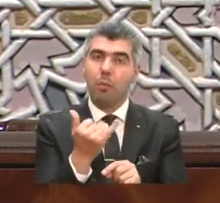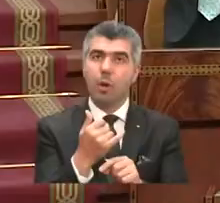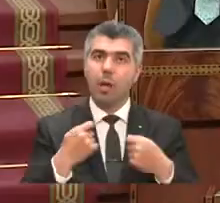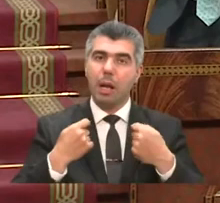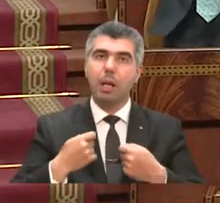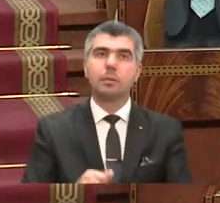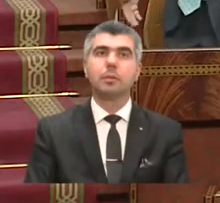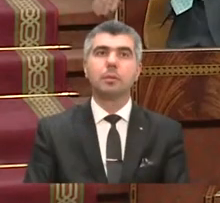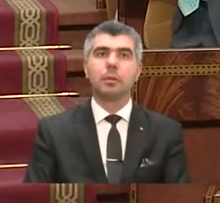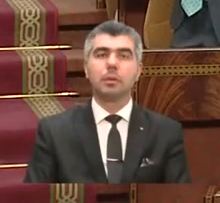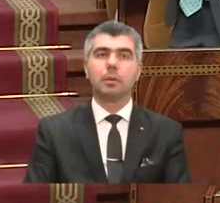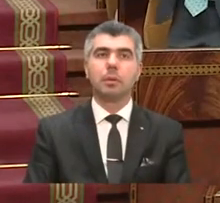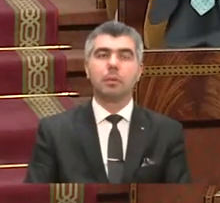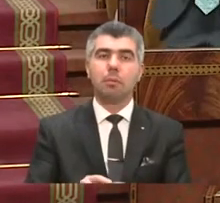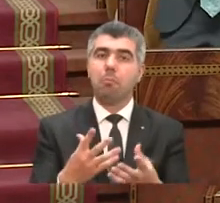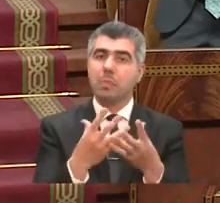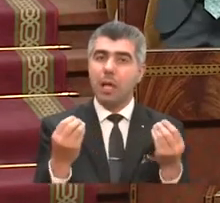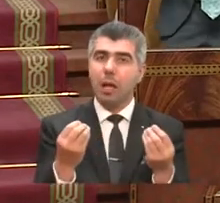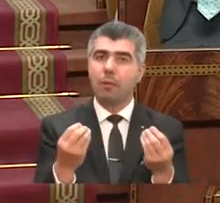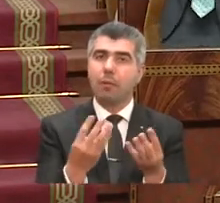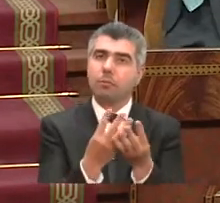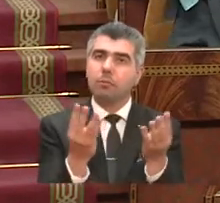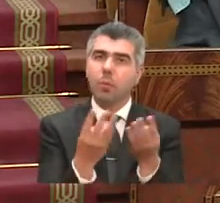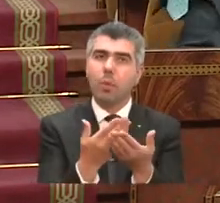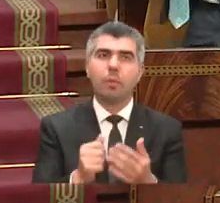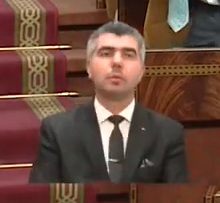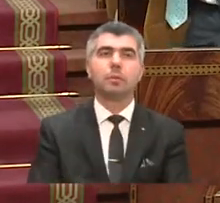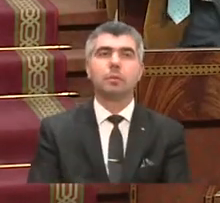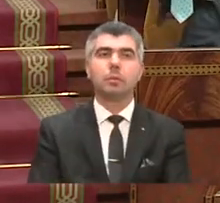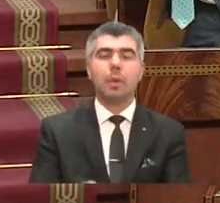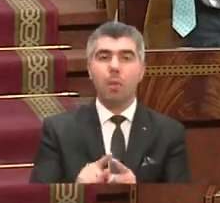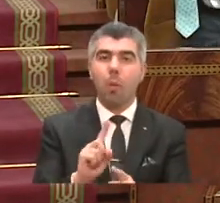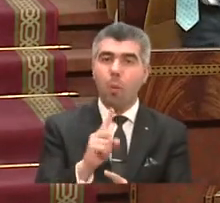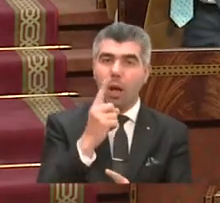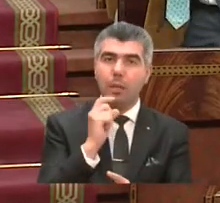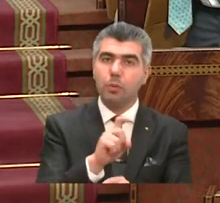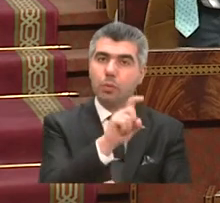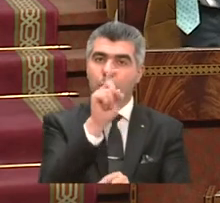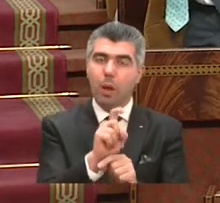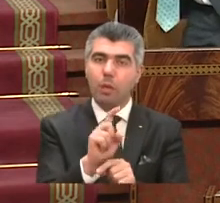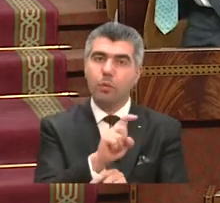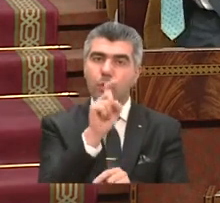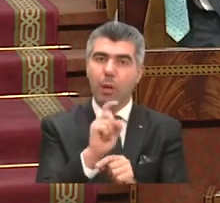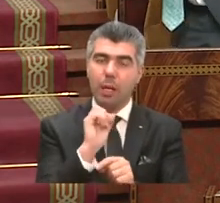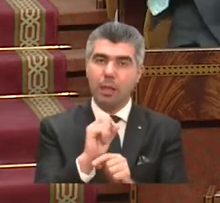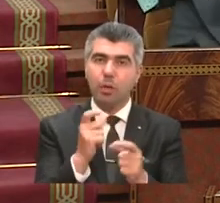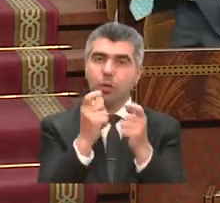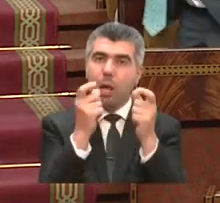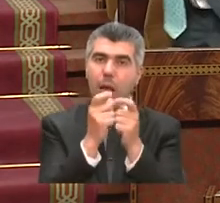الرئيسه، هذا سؤال راه طرحوه عدد من الفرق، لذلك احد الفرق اللي طرح سؤال حول موضوع شركه